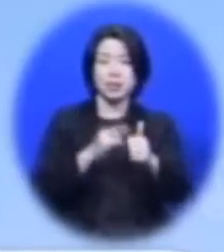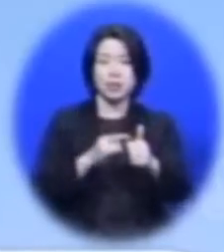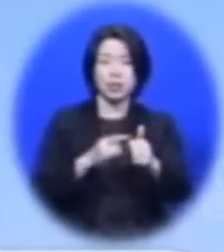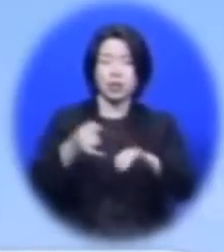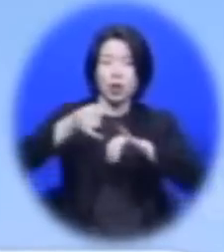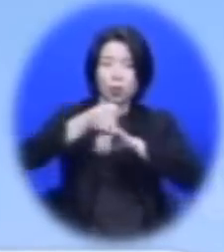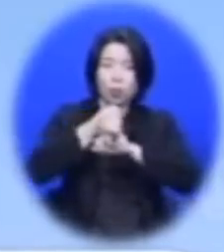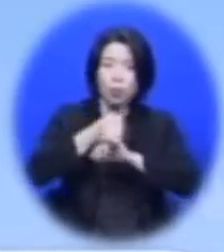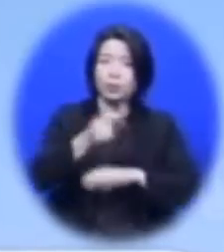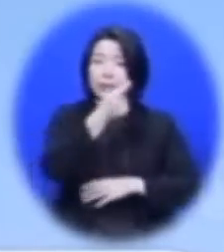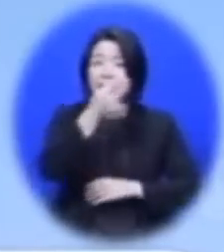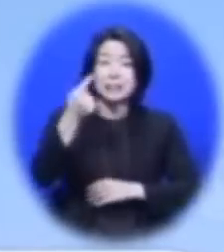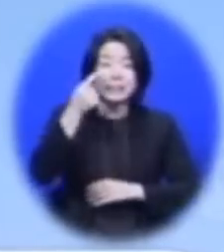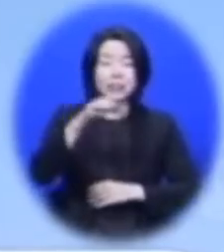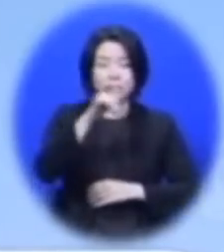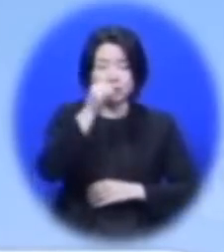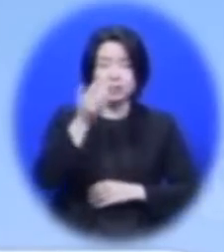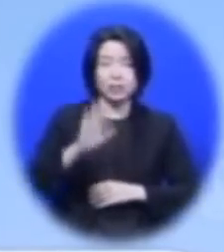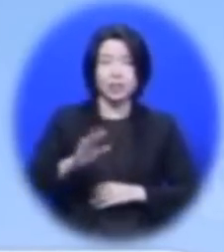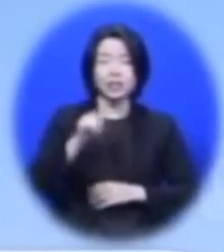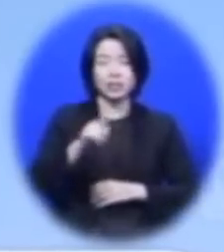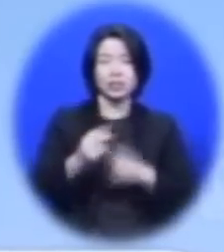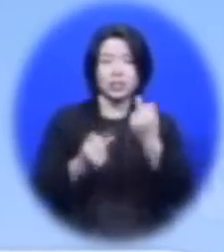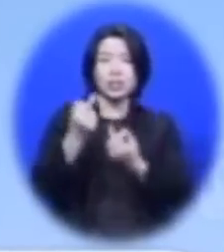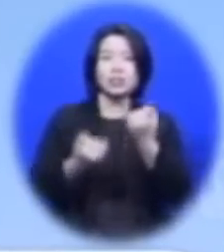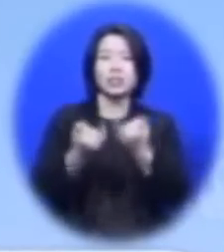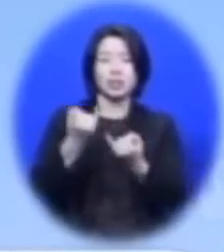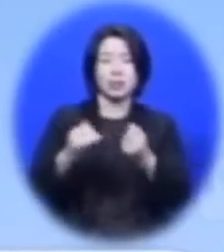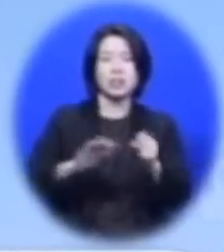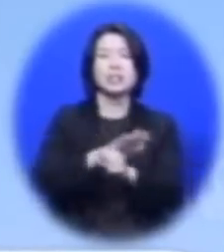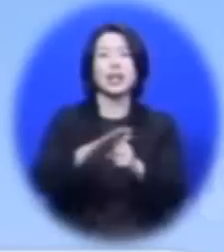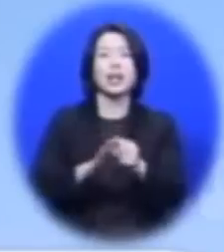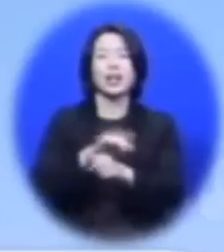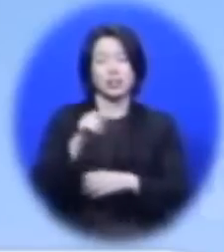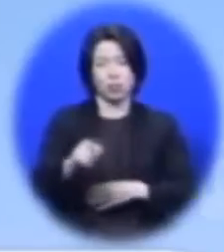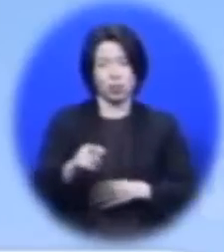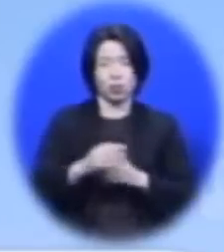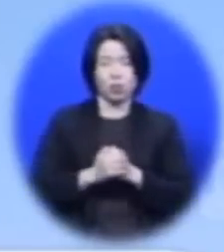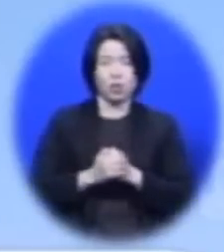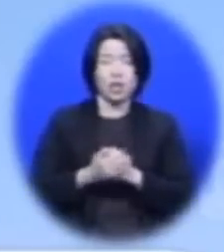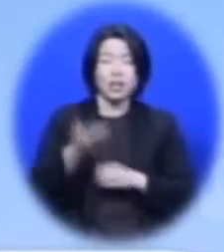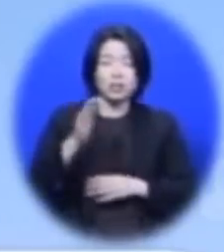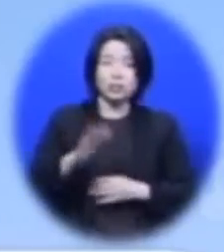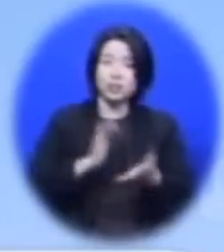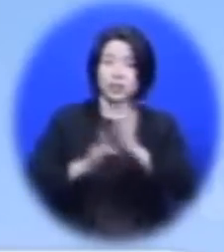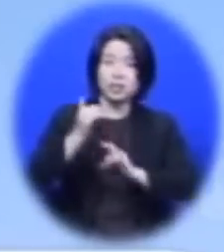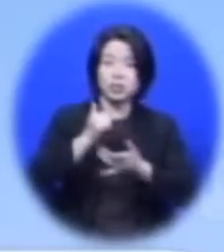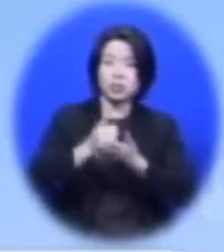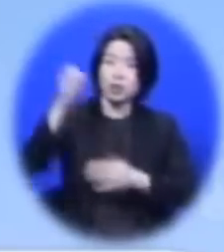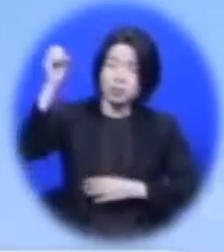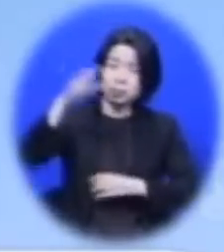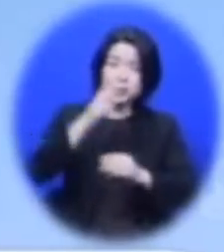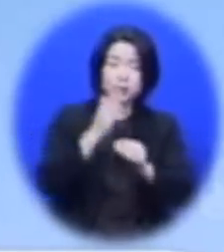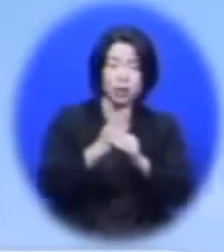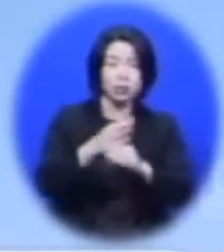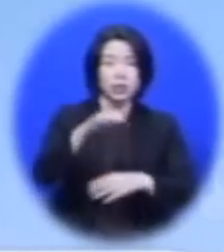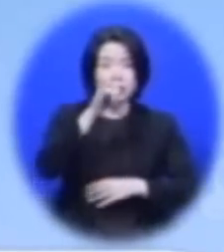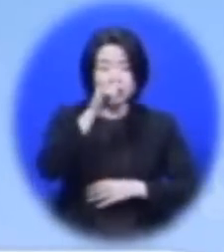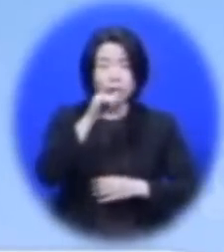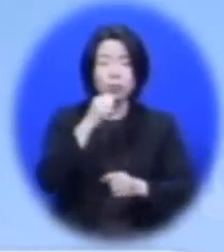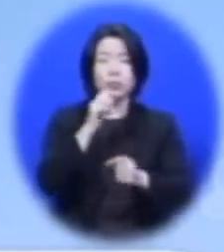반드시 증거가 있는데 그것은 형제 자매를 사랑하는 거예요. 그런데 예수님과 이렇게 빛 가운데 있다고